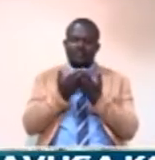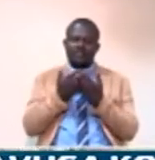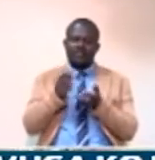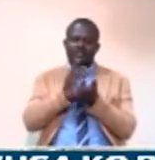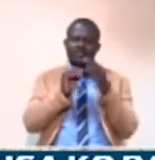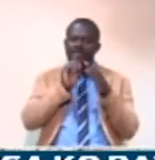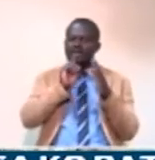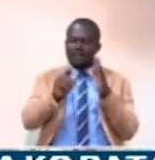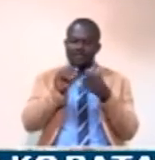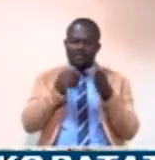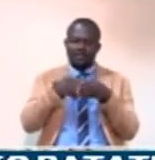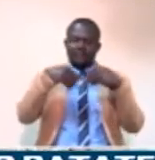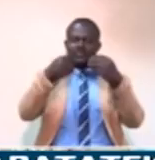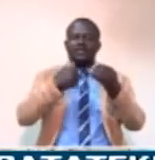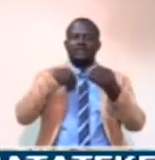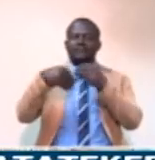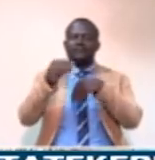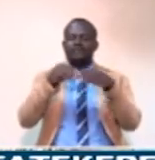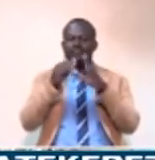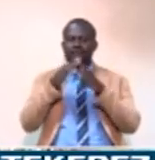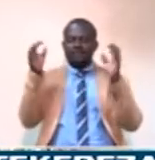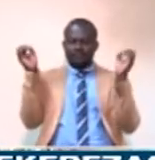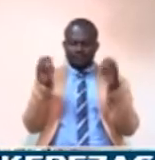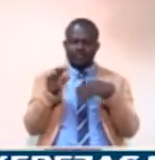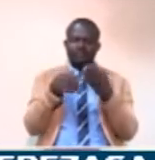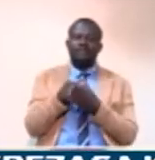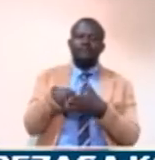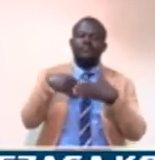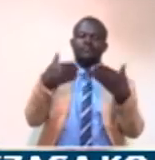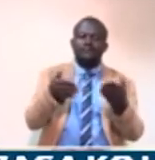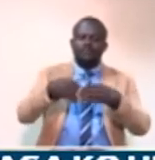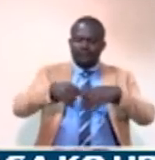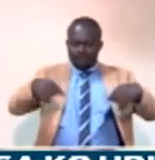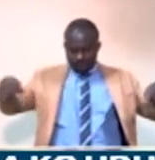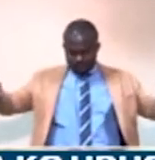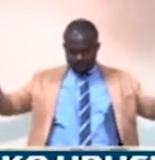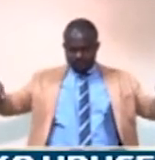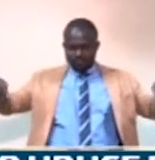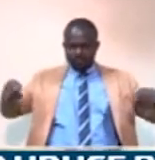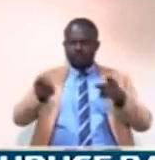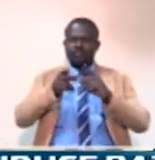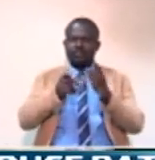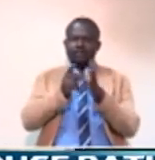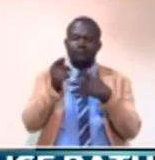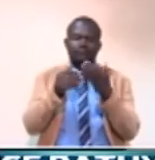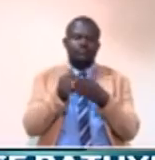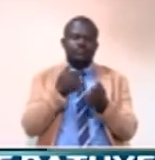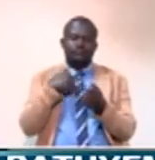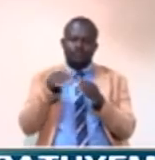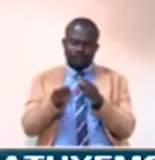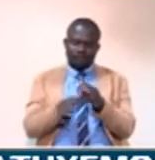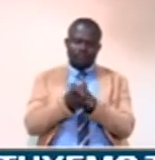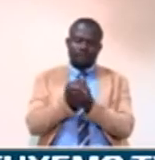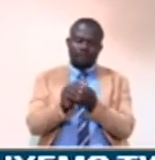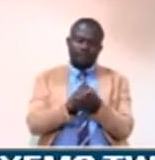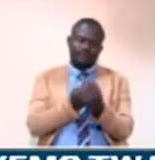mu mabwiriza yari yahawe abafite amaduka mu mujyi wa Kigali, kwari ugutambika umugozi ku muryango w'iduka ndetse no kugira kandagira ukarabe